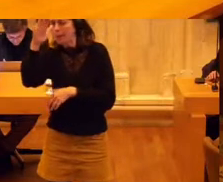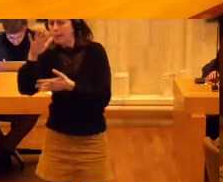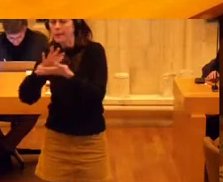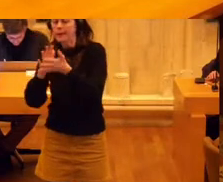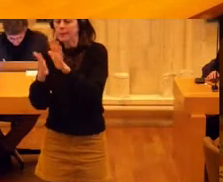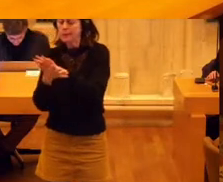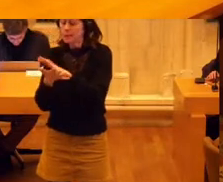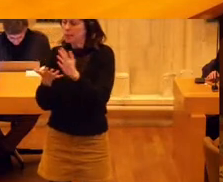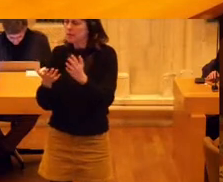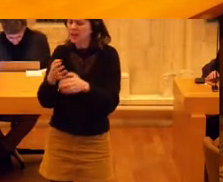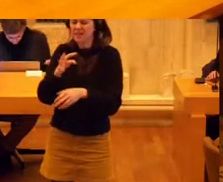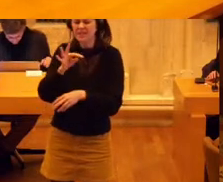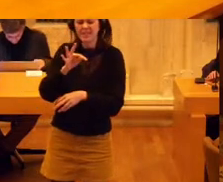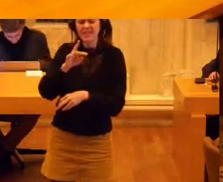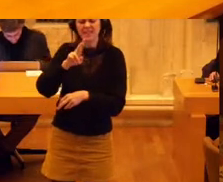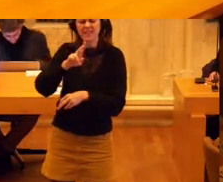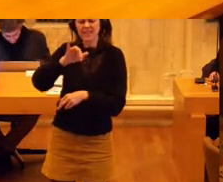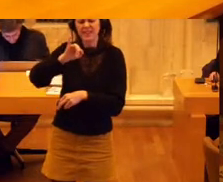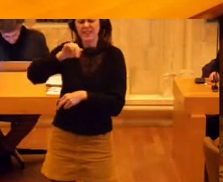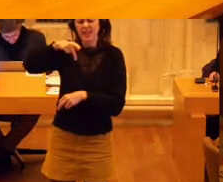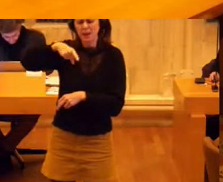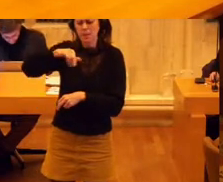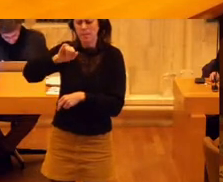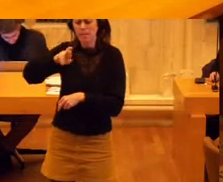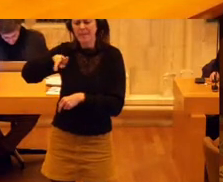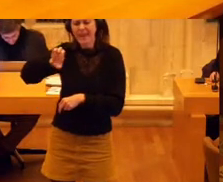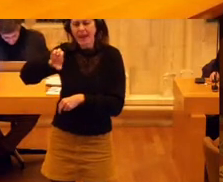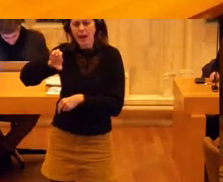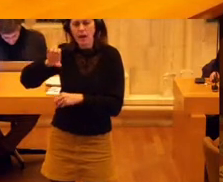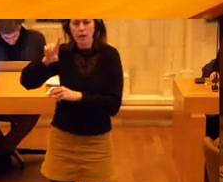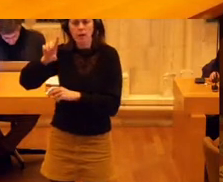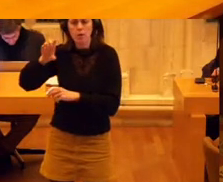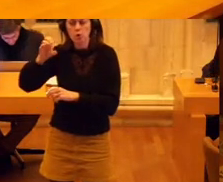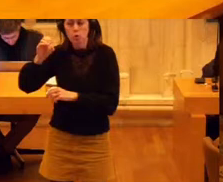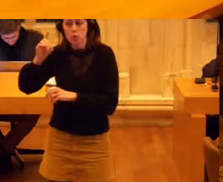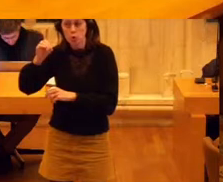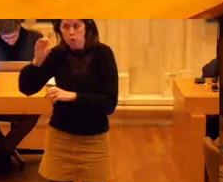je trouve dommage alors que je suis très attaché moi.